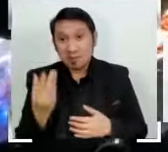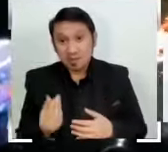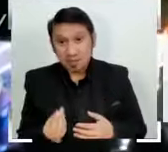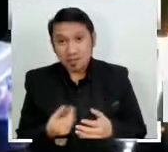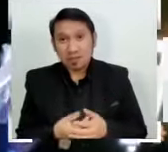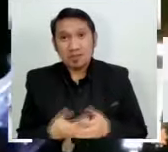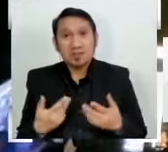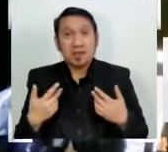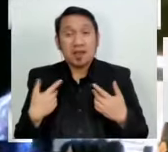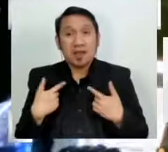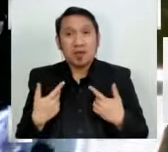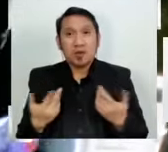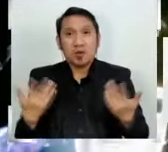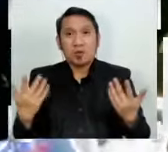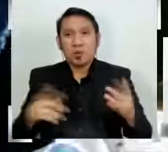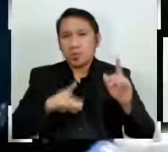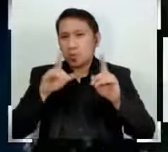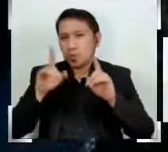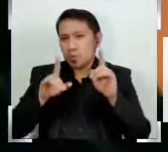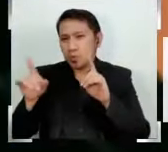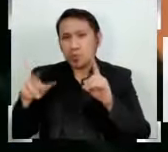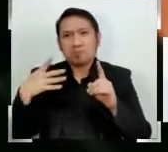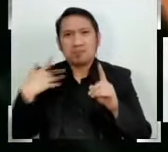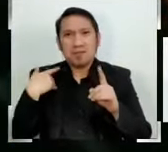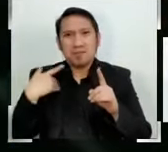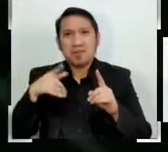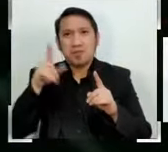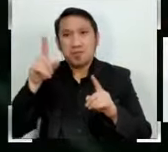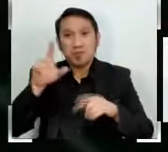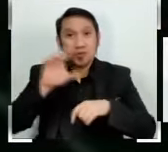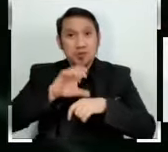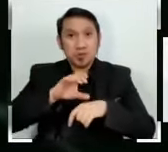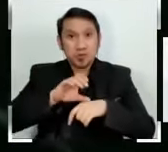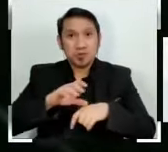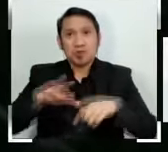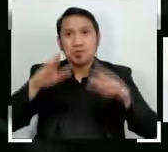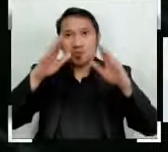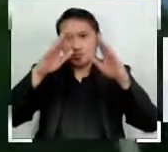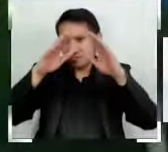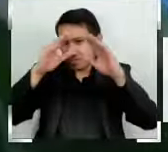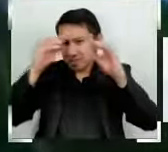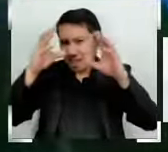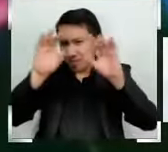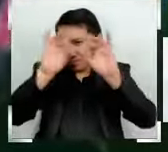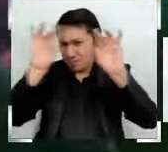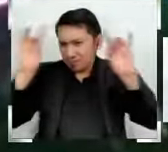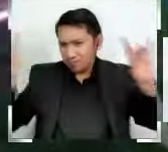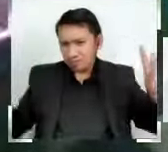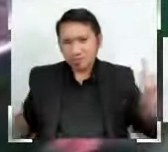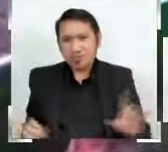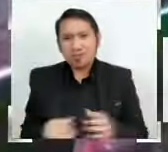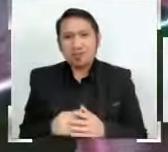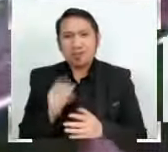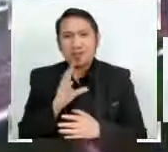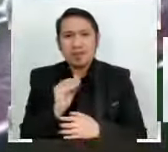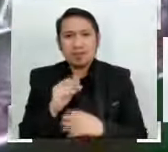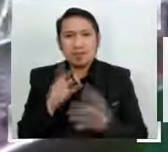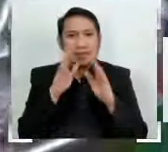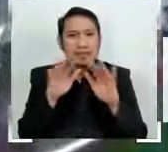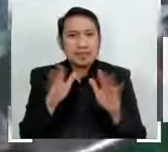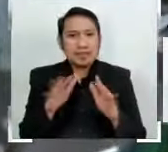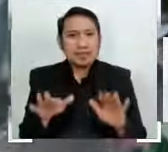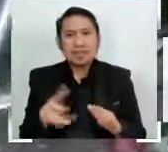saan nagniningning ang San Guillermo Parish na pinalubutan ng LED lights. May Christmas tree rin sa mga